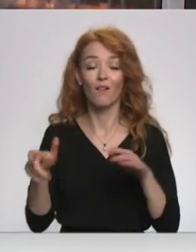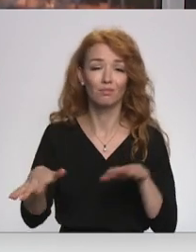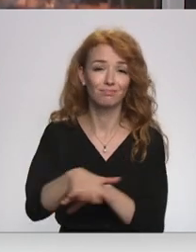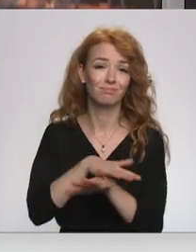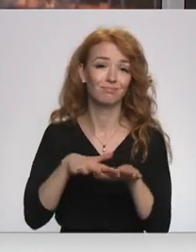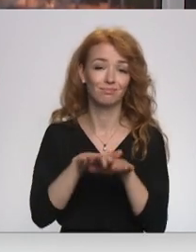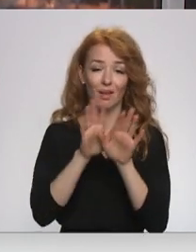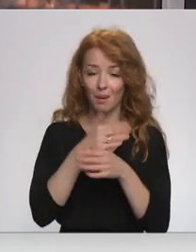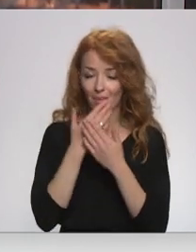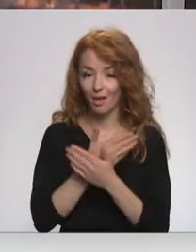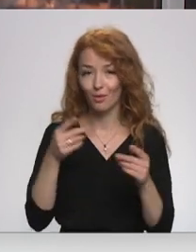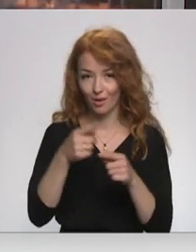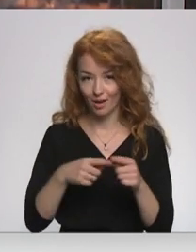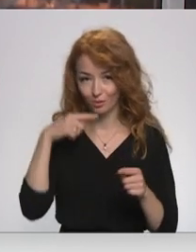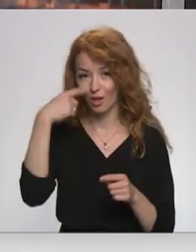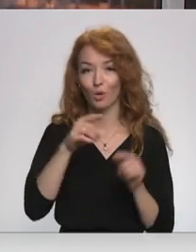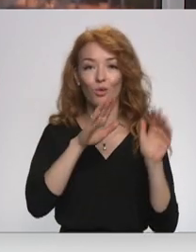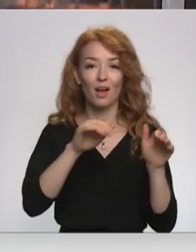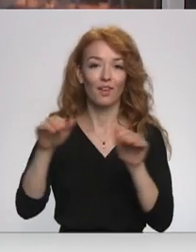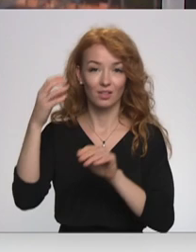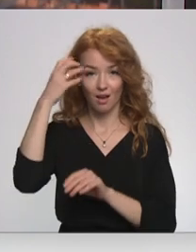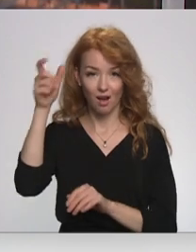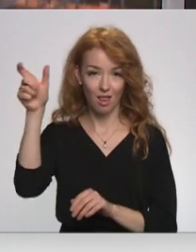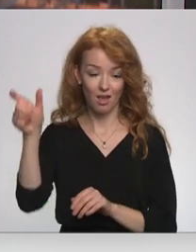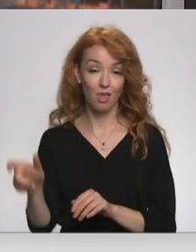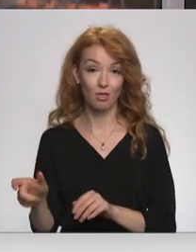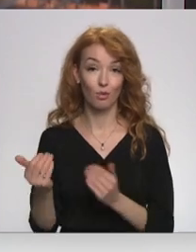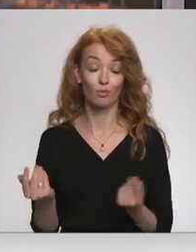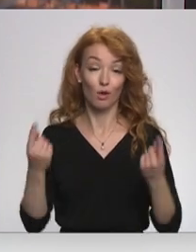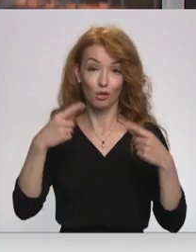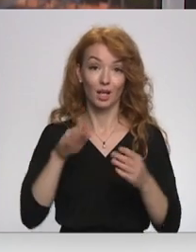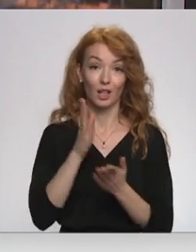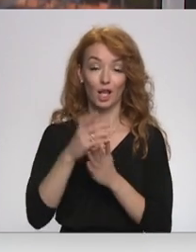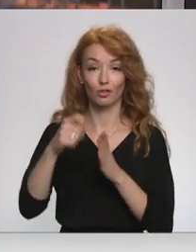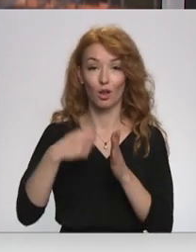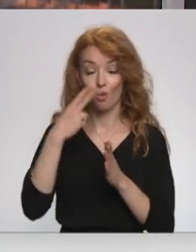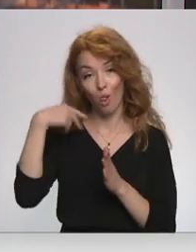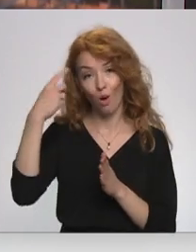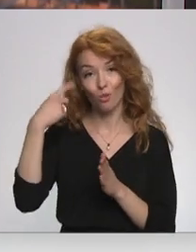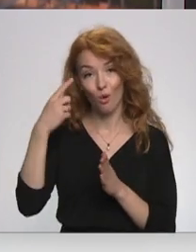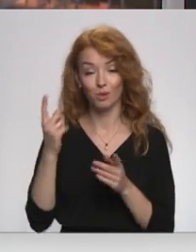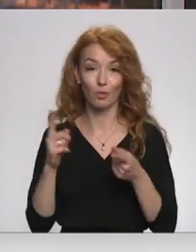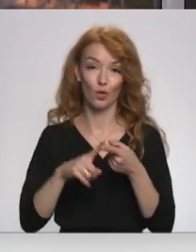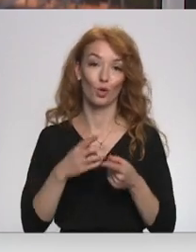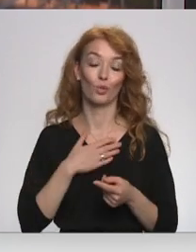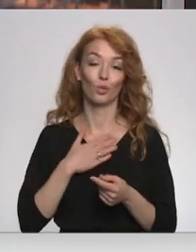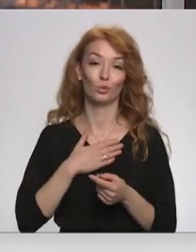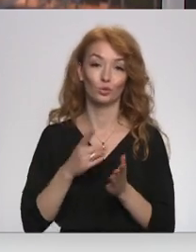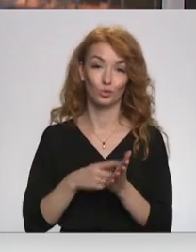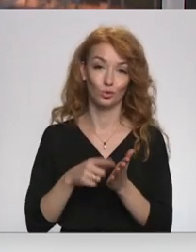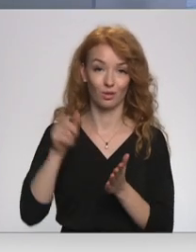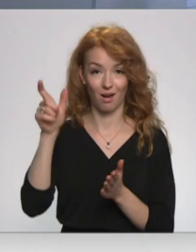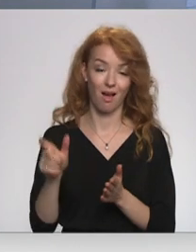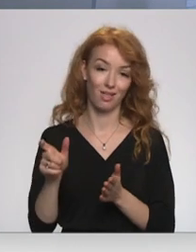šodien pēdējo reizi teiktu ar Dievu karalienei. Un šobrīd tieši redē no Londonas mums ir pievienojusies mūsu korespondente